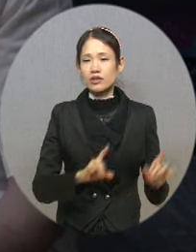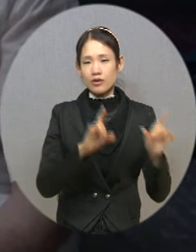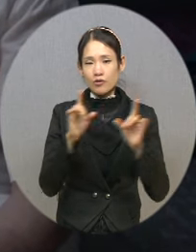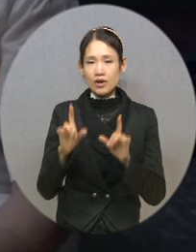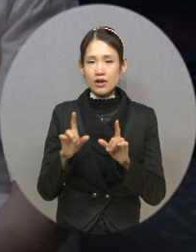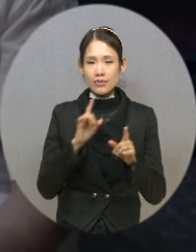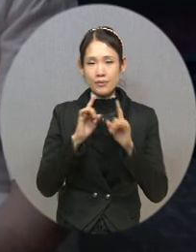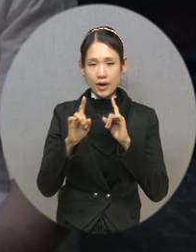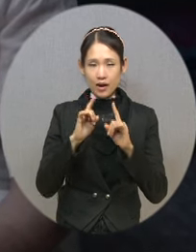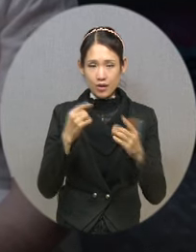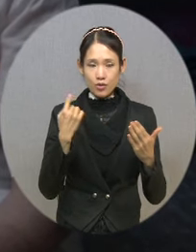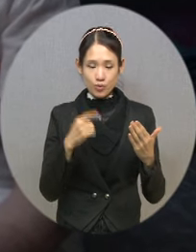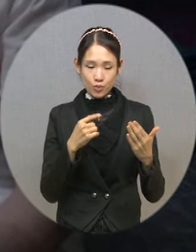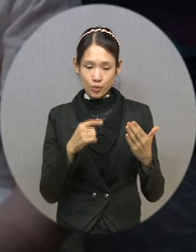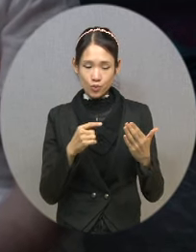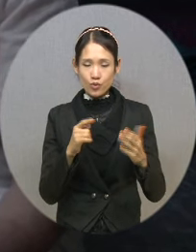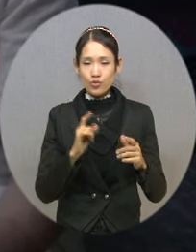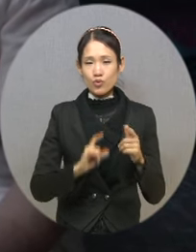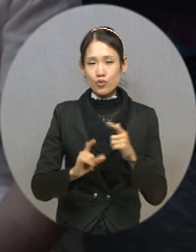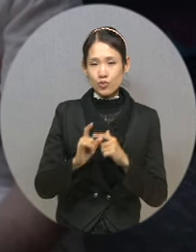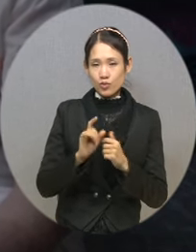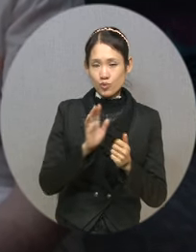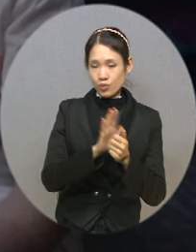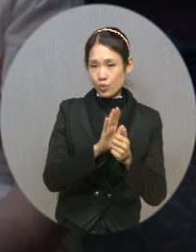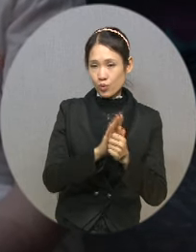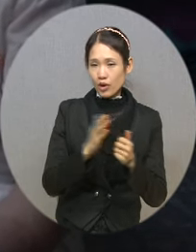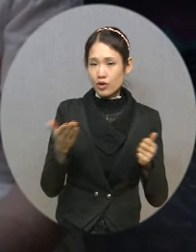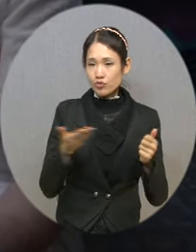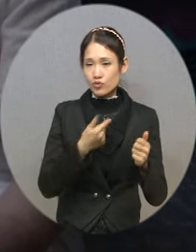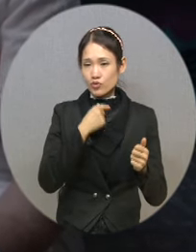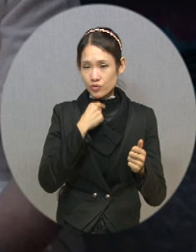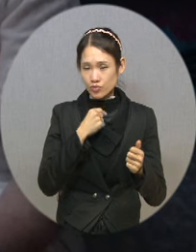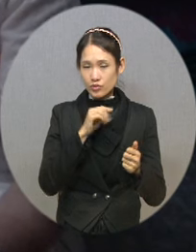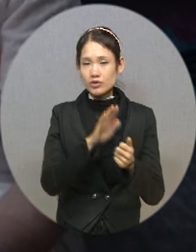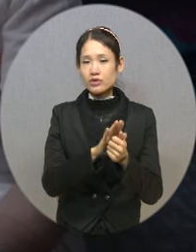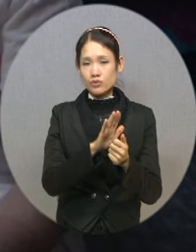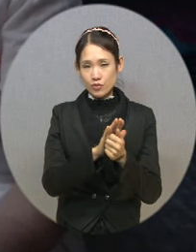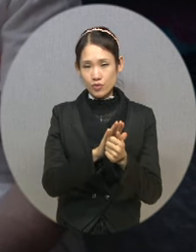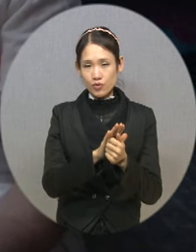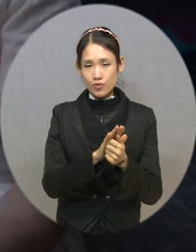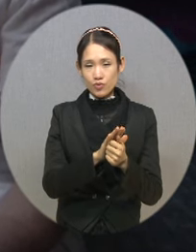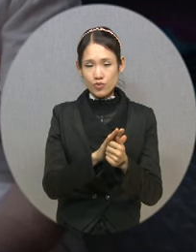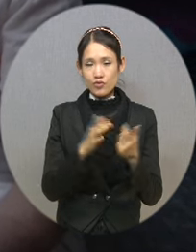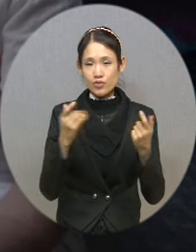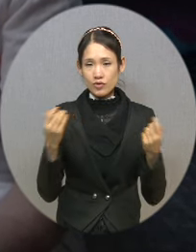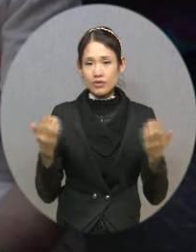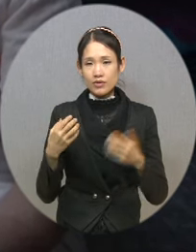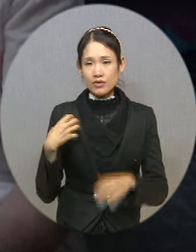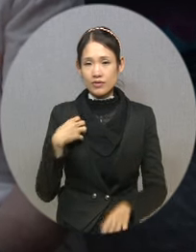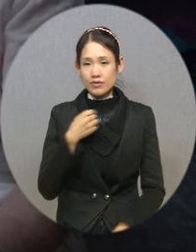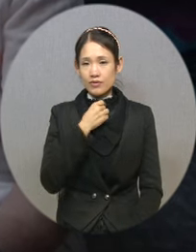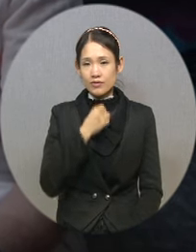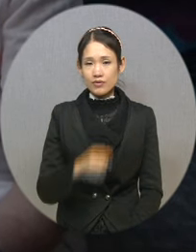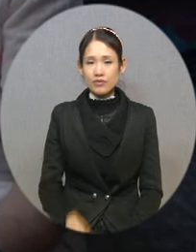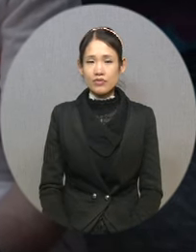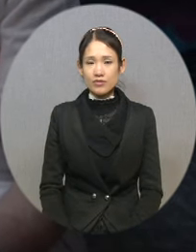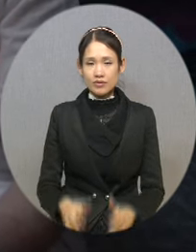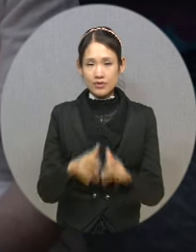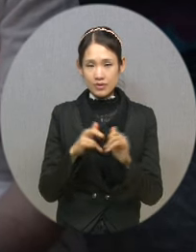교육에 좀 더 도움을 주는 또 지원해 주는 그런 일들을 하고 싶고요. 또